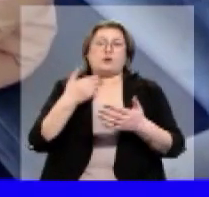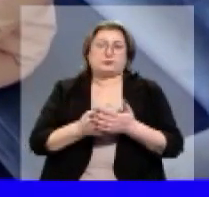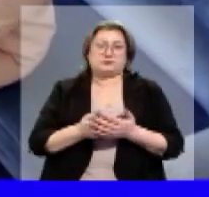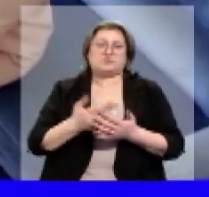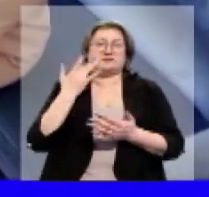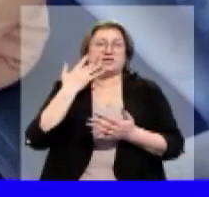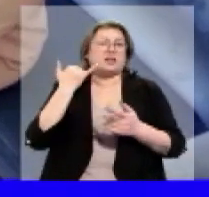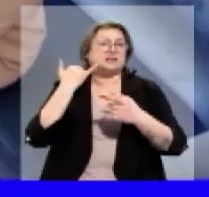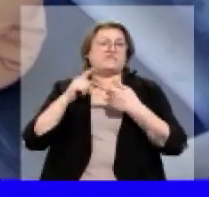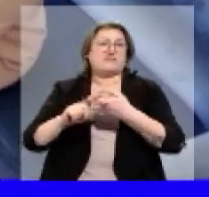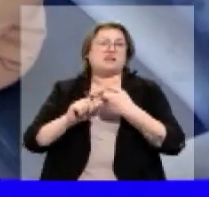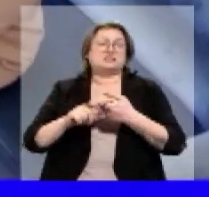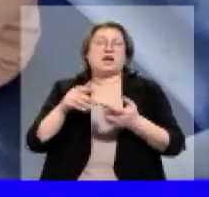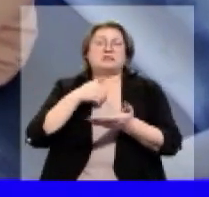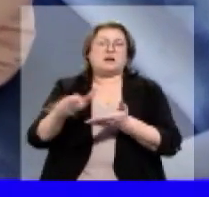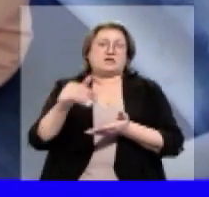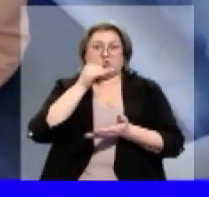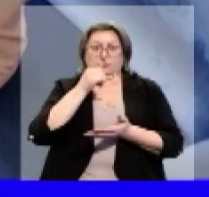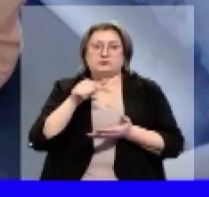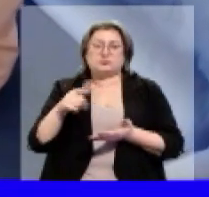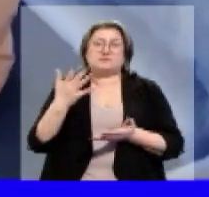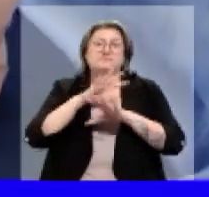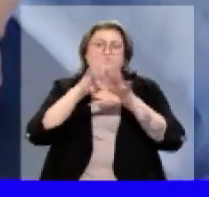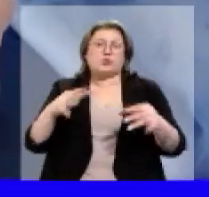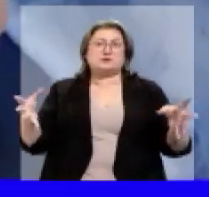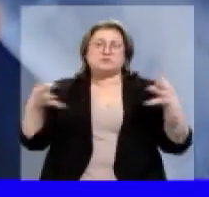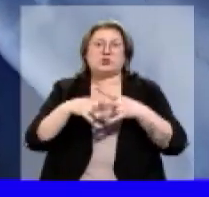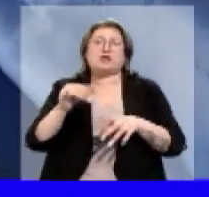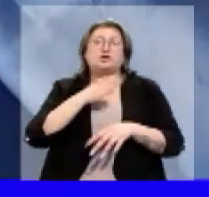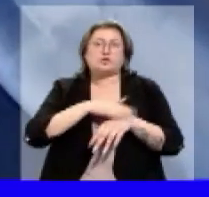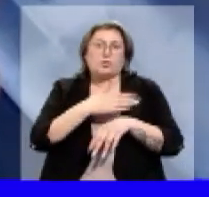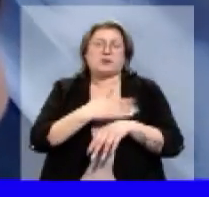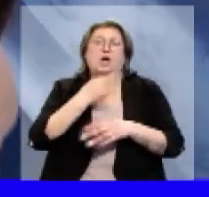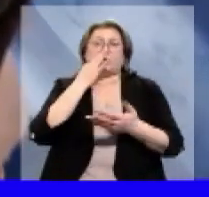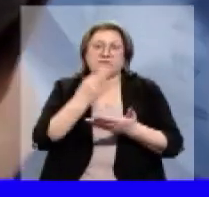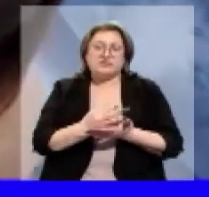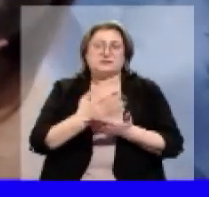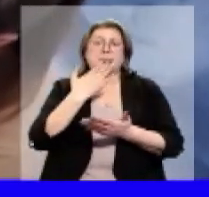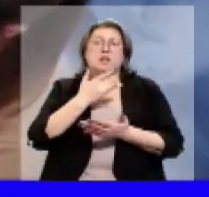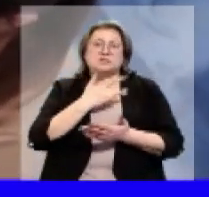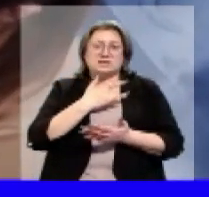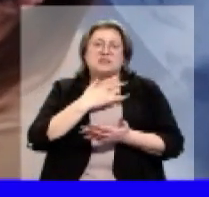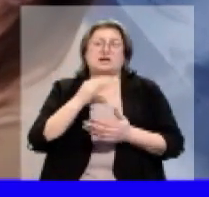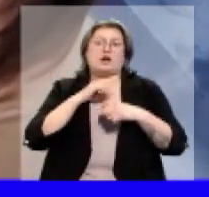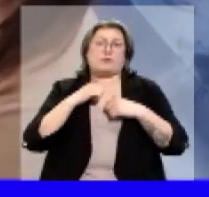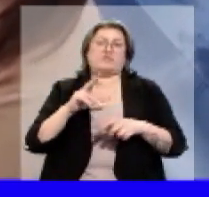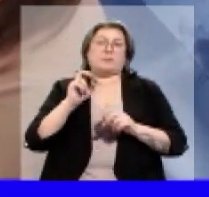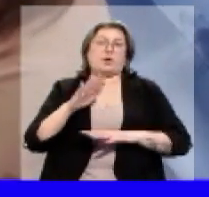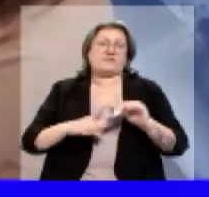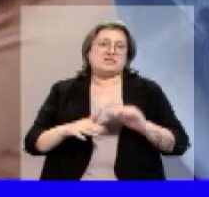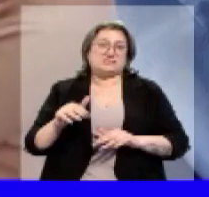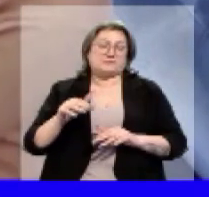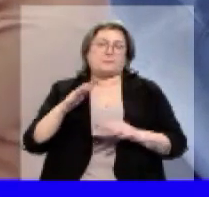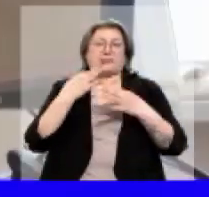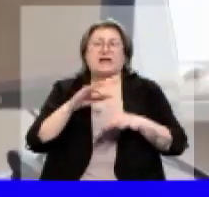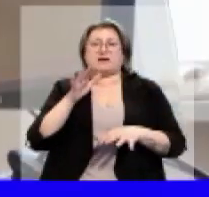Всегда на связи, не может отказать пациентам. Тут, наверное, все смешалось, и доброта души, и ответственность, и милосердие, и любовь к профессии. В